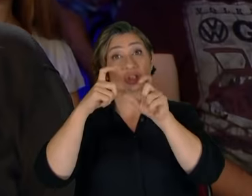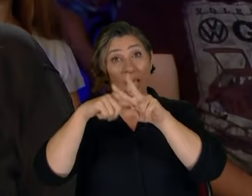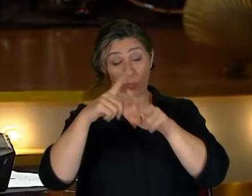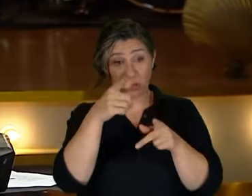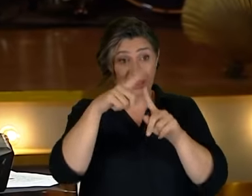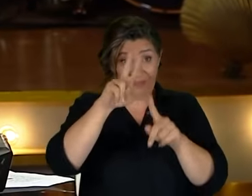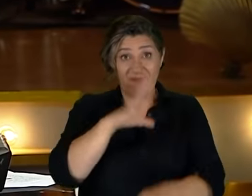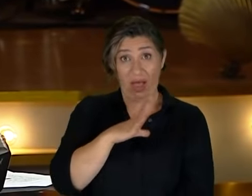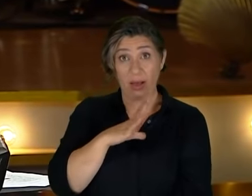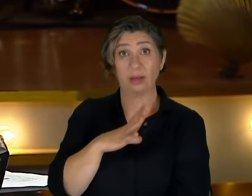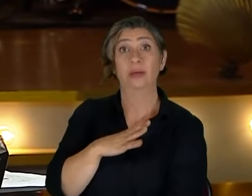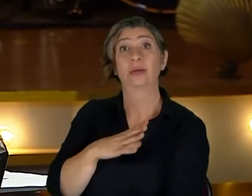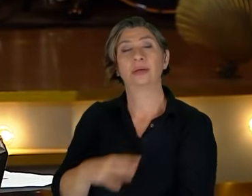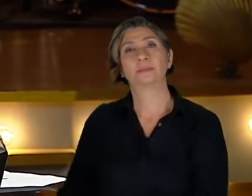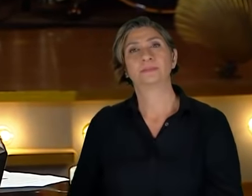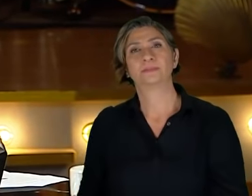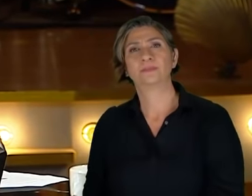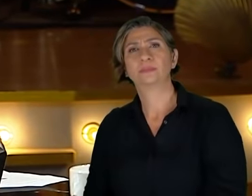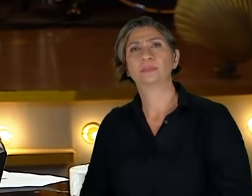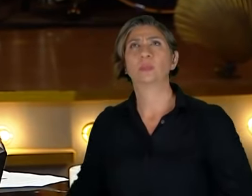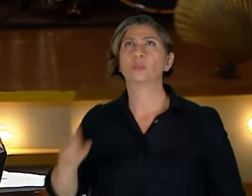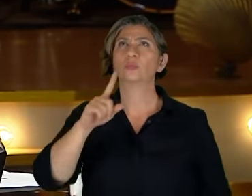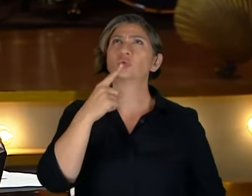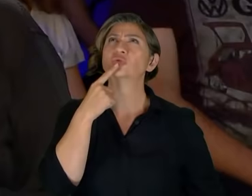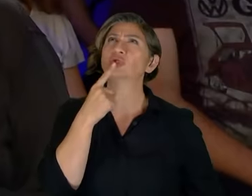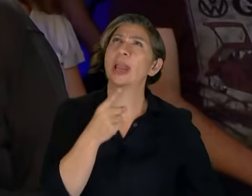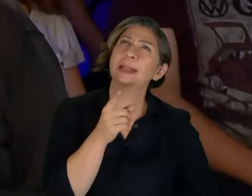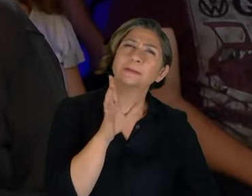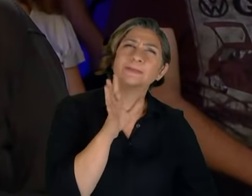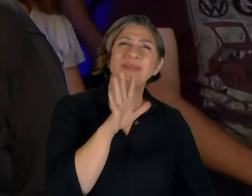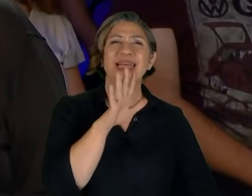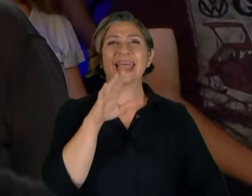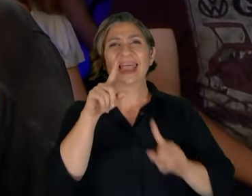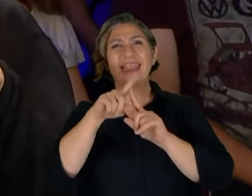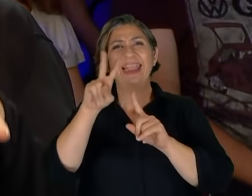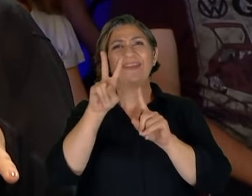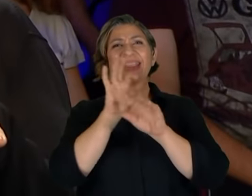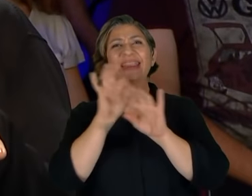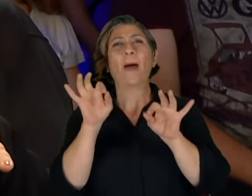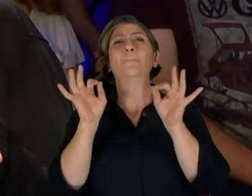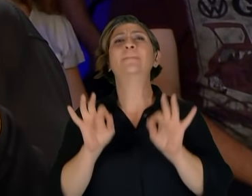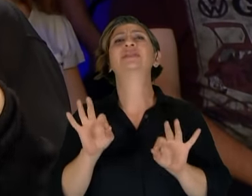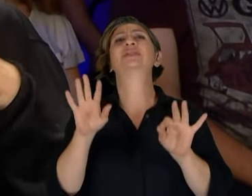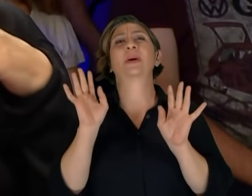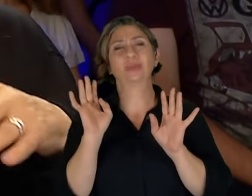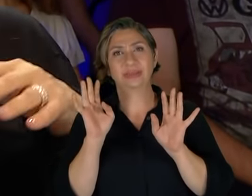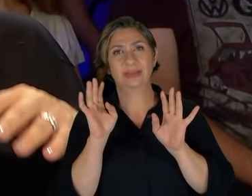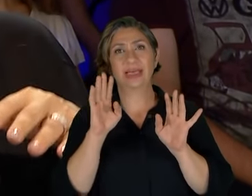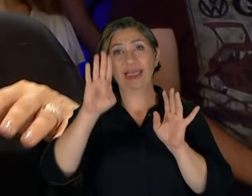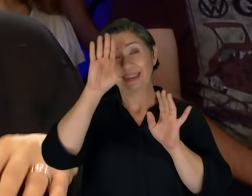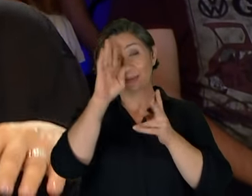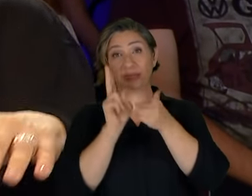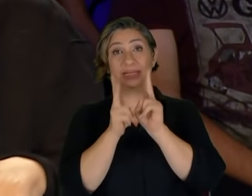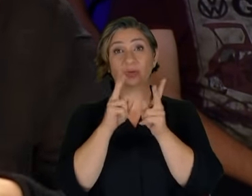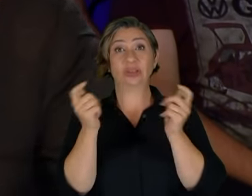olduğu zaman bu arada. Yani bu söylediğim dönem daha tam televizyon oturmamıştı. Ben, yani İstanbul